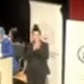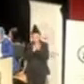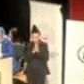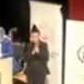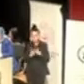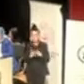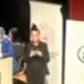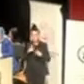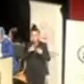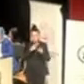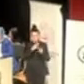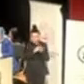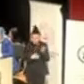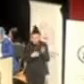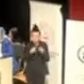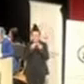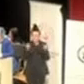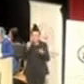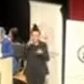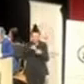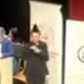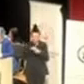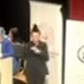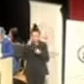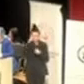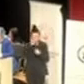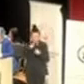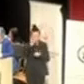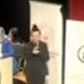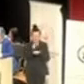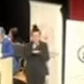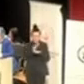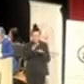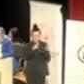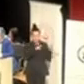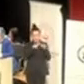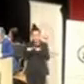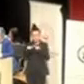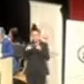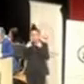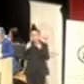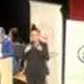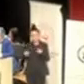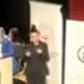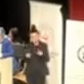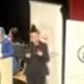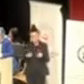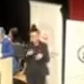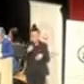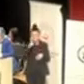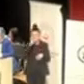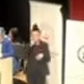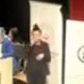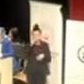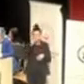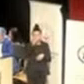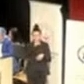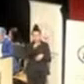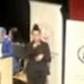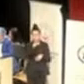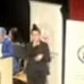bibliografik kimliklerini verdiği için Türkiye'deki yayın hayatının bir aynısı olarak nitelendirilebilir. Yayın hayatı ilk kez 1939 yılında